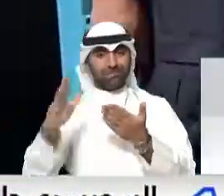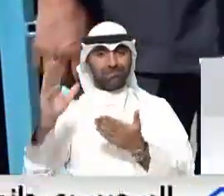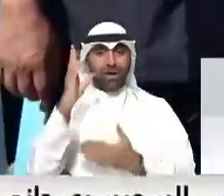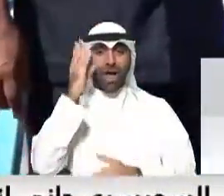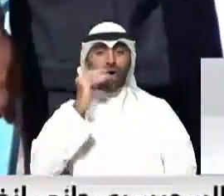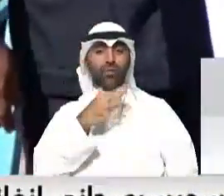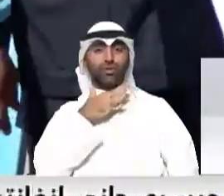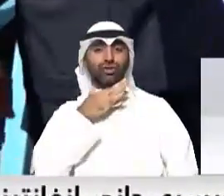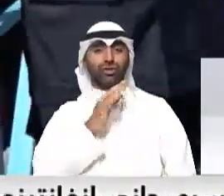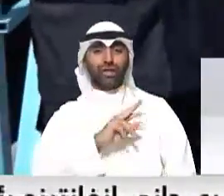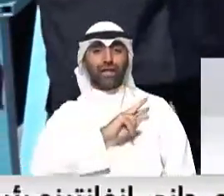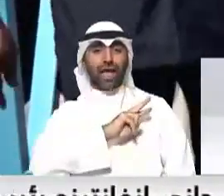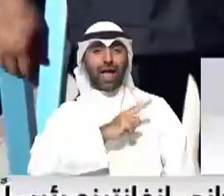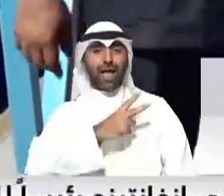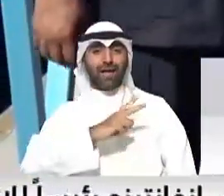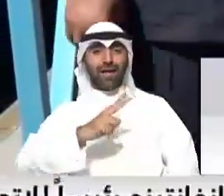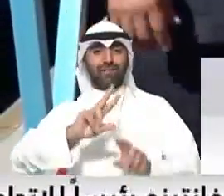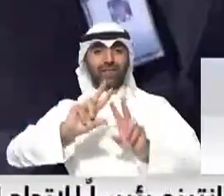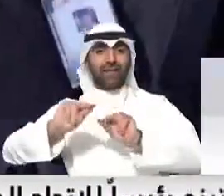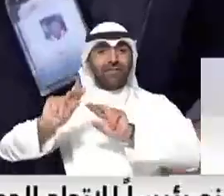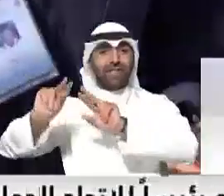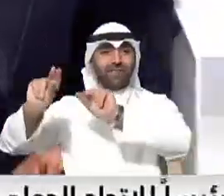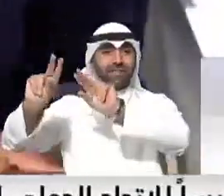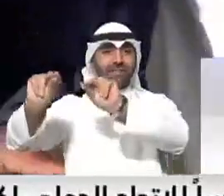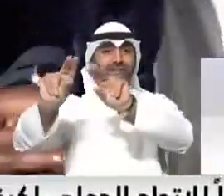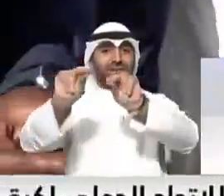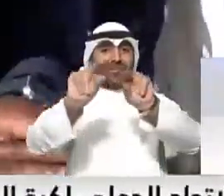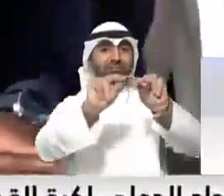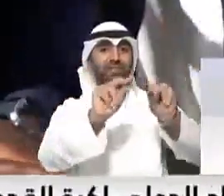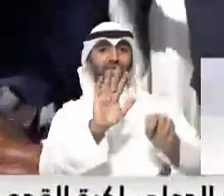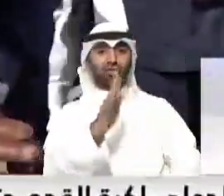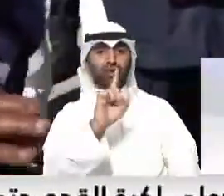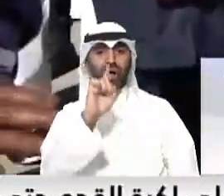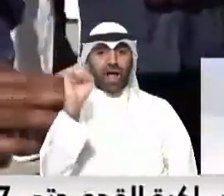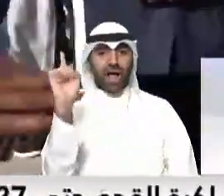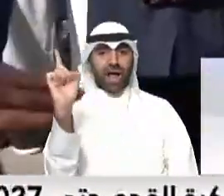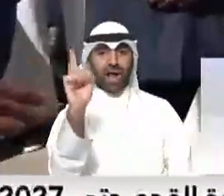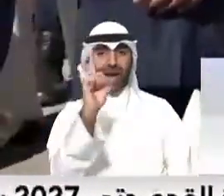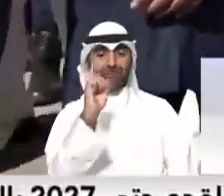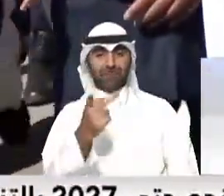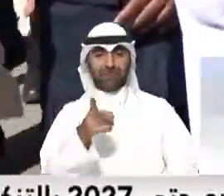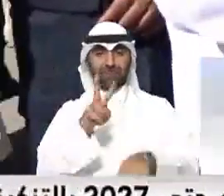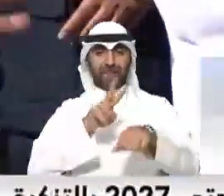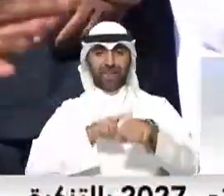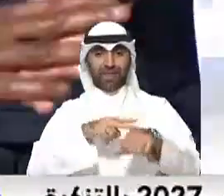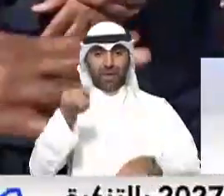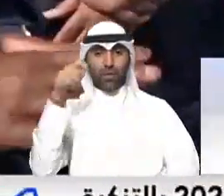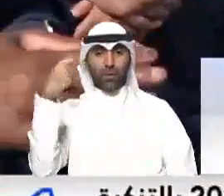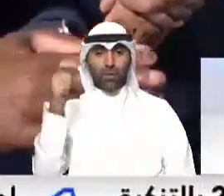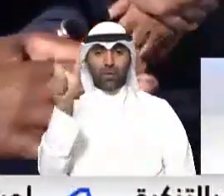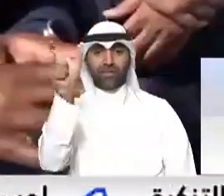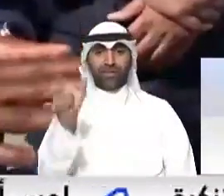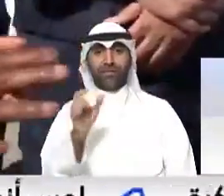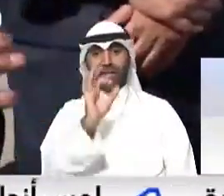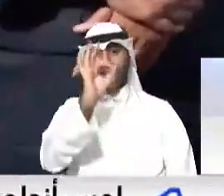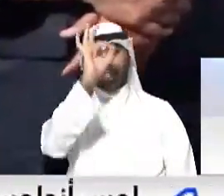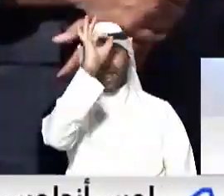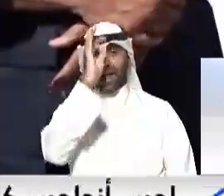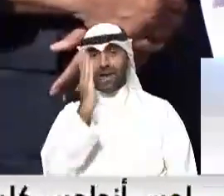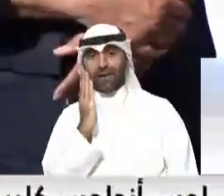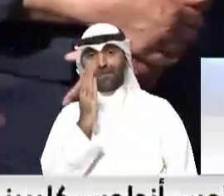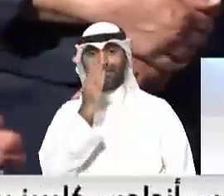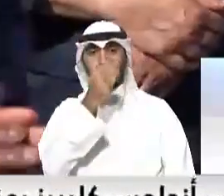كافة قطاعات وزارة الداخلية والوقوف على احتياجاتها لتطوير منظومة العمل بها بما يحقق الأهداف المرجوة